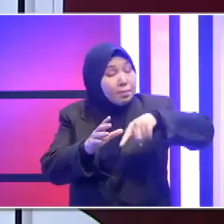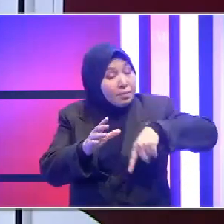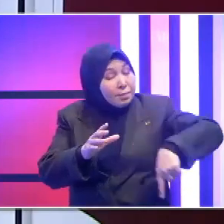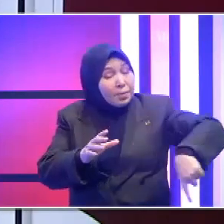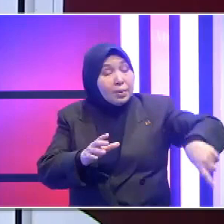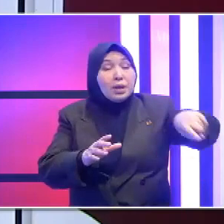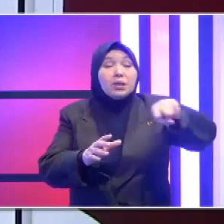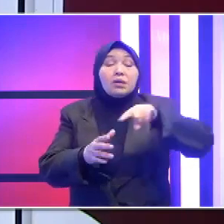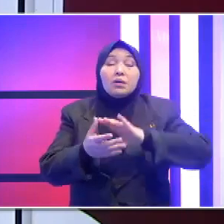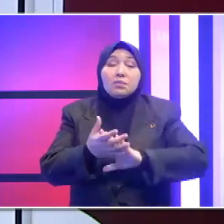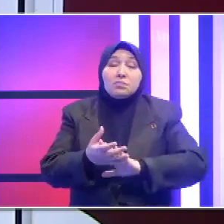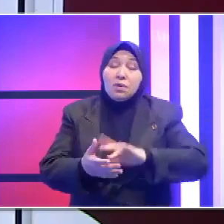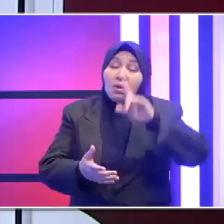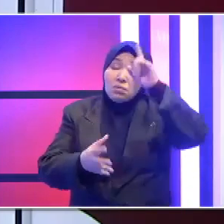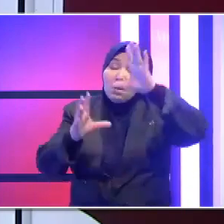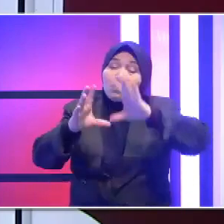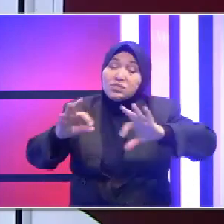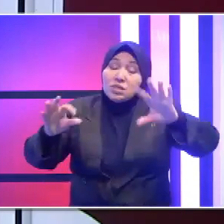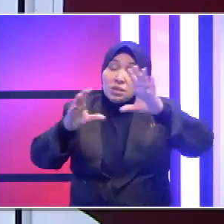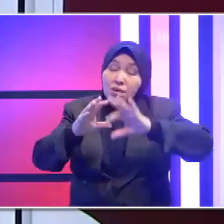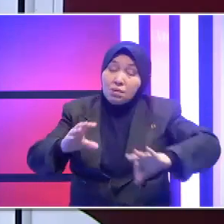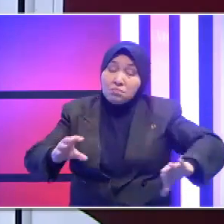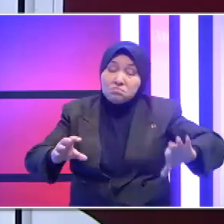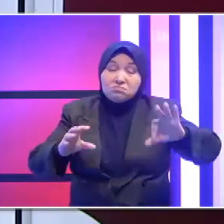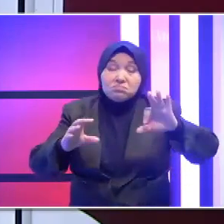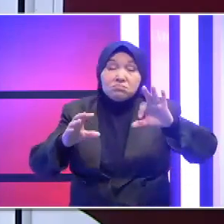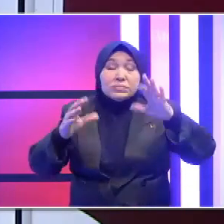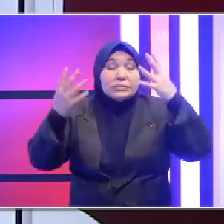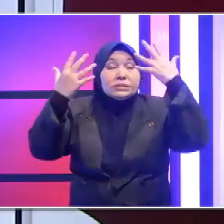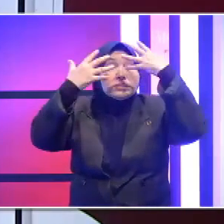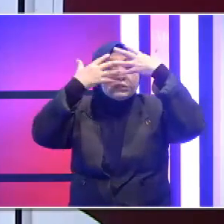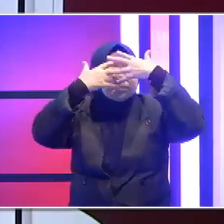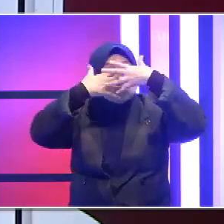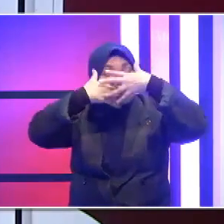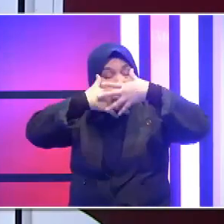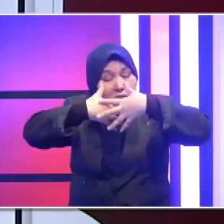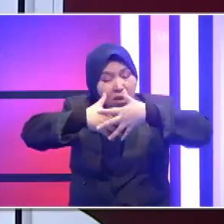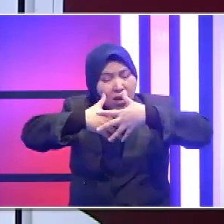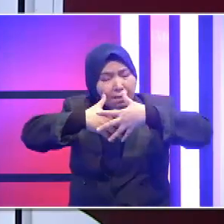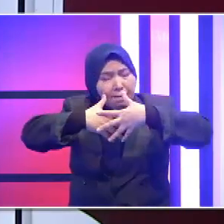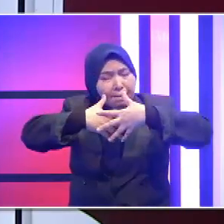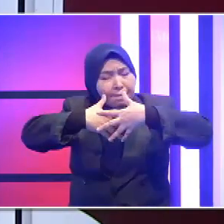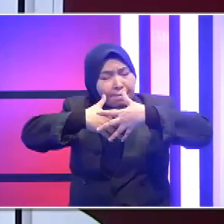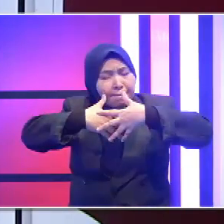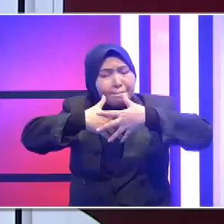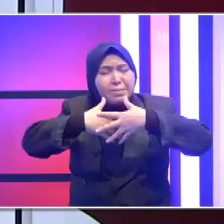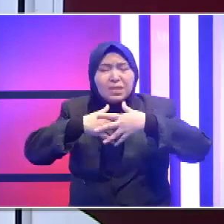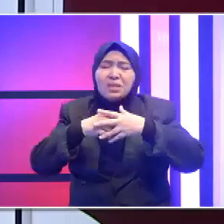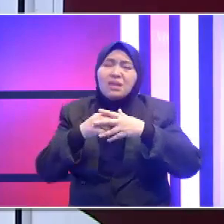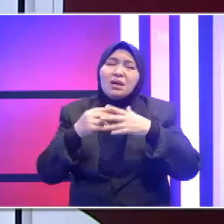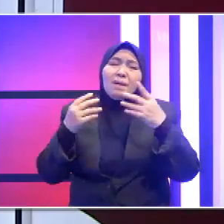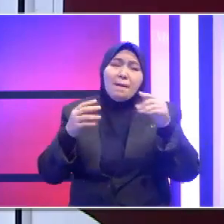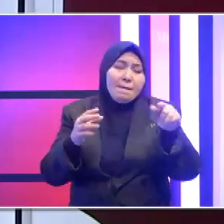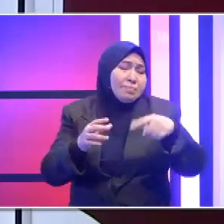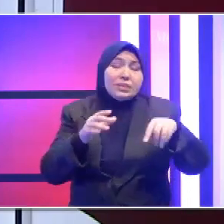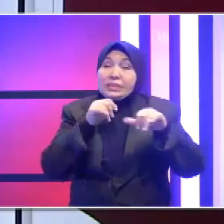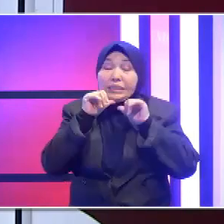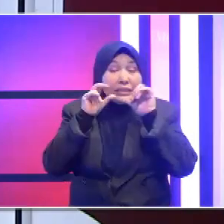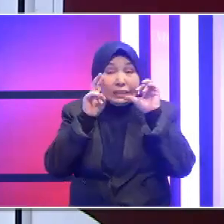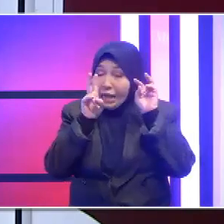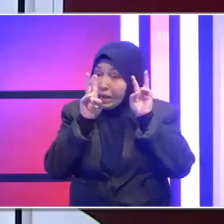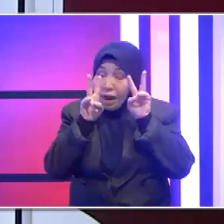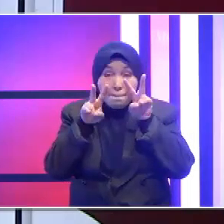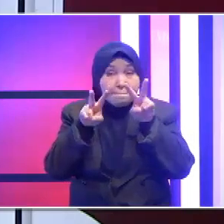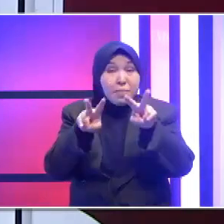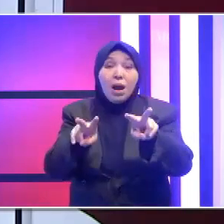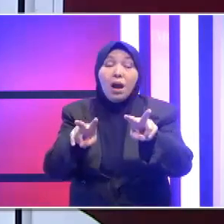alaihimul hamba Allah menceritakan keadaan mereka itu gelap amit ini dipadukan obia ini maksudnya mereka tak nampak